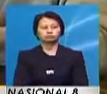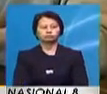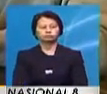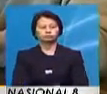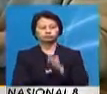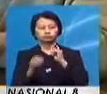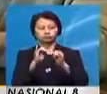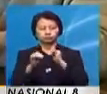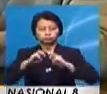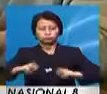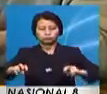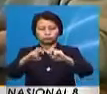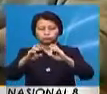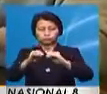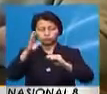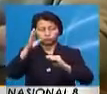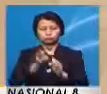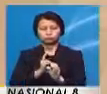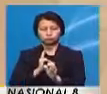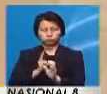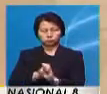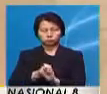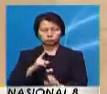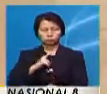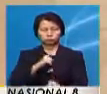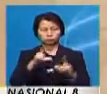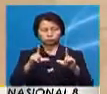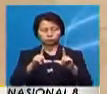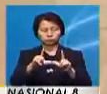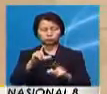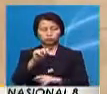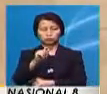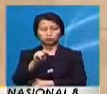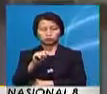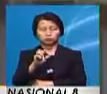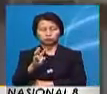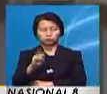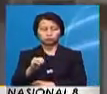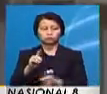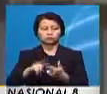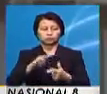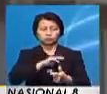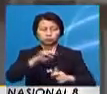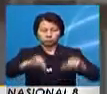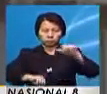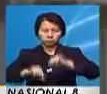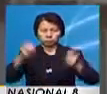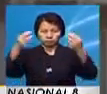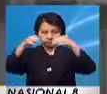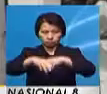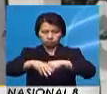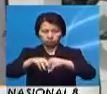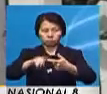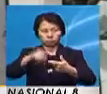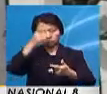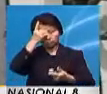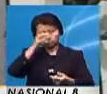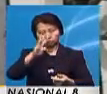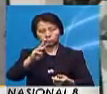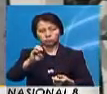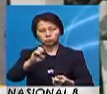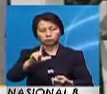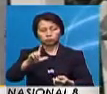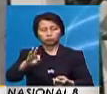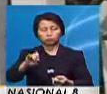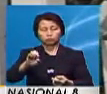Sidang kemuncak ini juga Malaysia akan disertai oleh Lembaga Pelesenan Atom Malaysia, Menteri Sains, Teknologi dan Inovasi Datuk Seri Wilfred